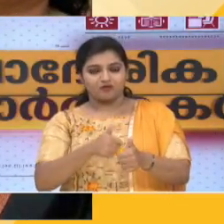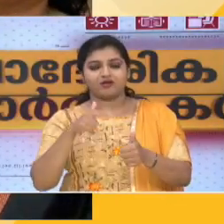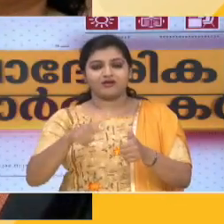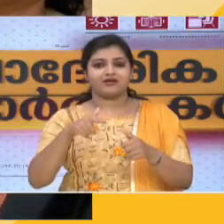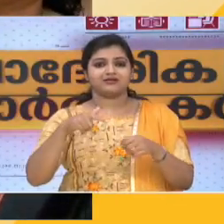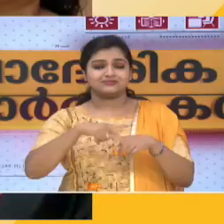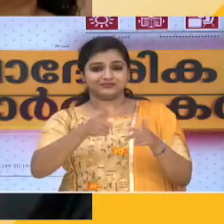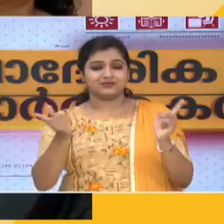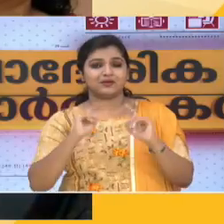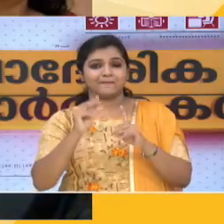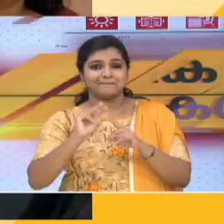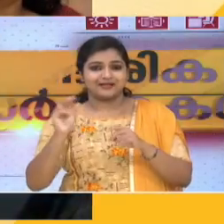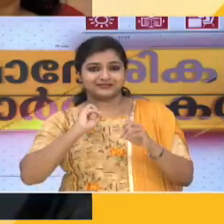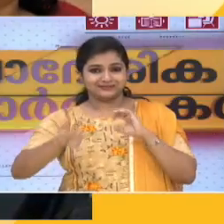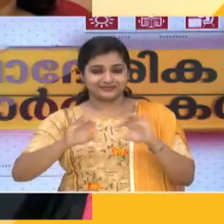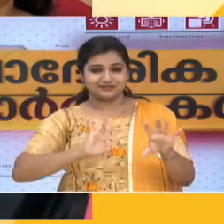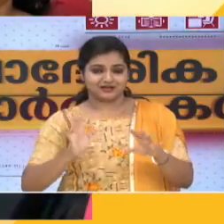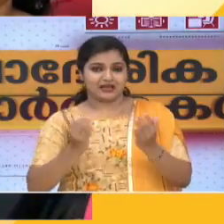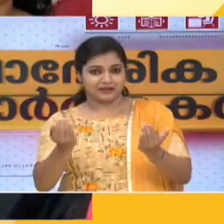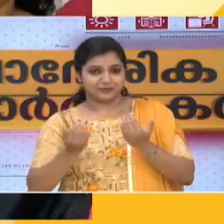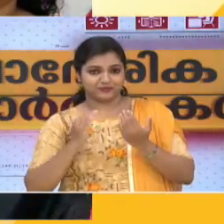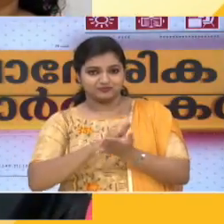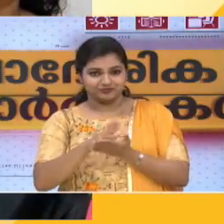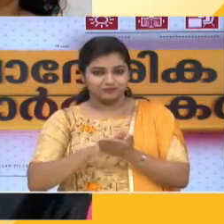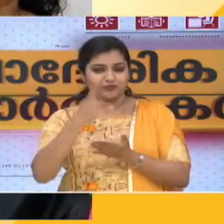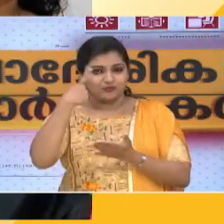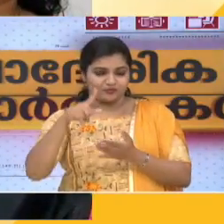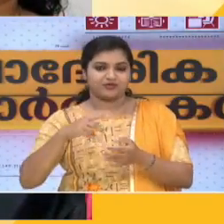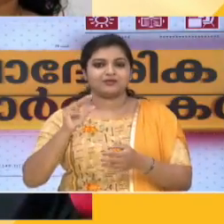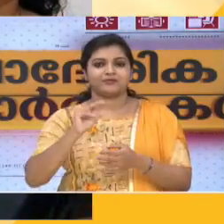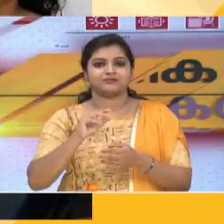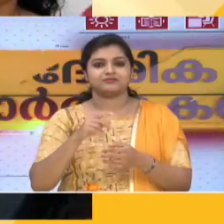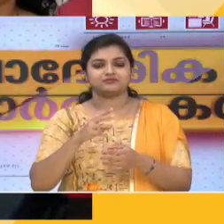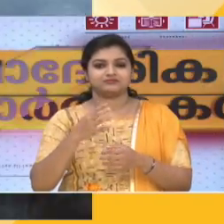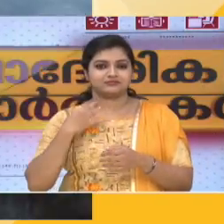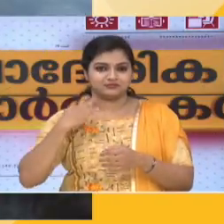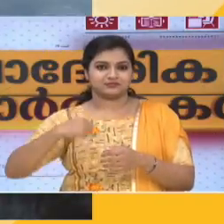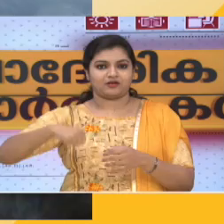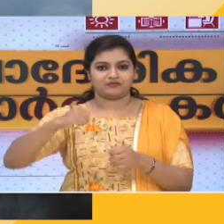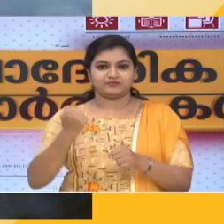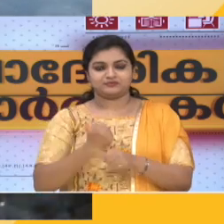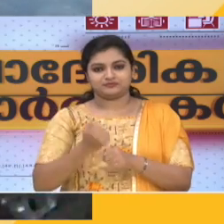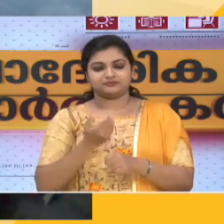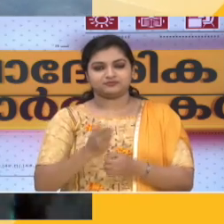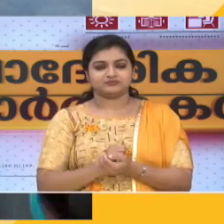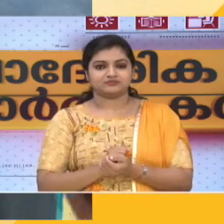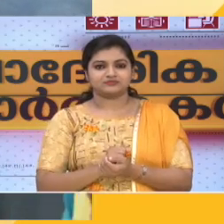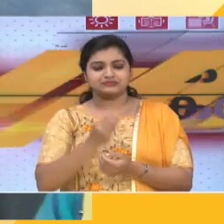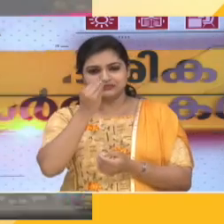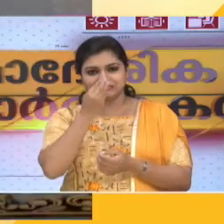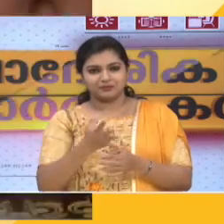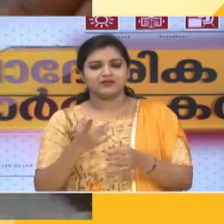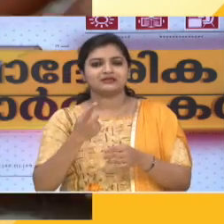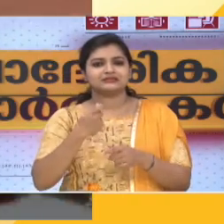പ്രദേശം വളരെ നല്ല രീതിയിൽ കീപ്പ് ചെയ്യുന്നതിന് വേണ്ടിയുള്ള ഒരു സംവിധാനമാണ് ഞങ്ങൾ ആസൂത്രണം ചെയ്തിട്ടുള്ളത്. ലളിതവും ചെലവ് കുറഞ്ഞതും